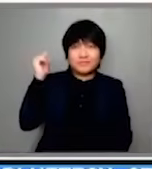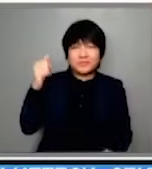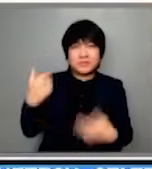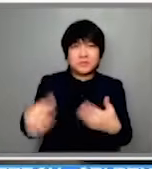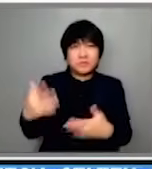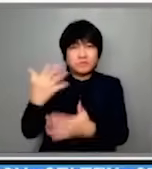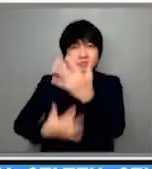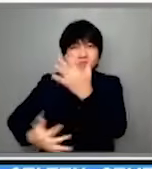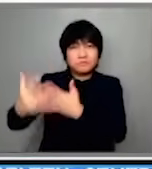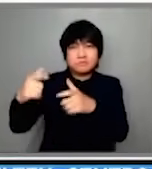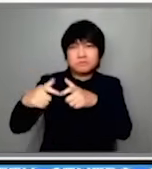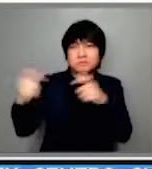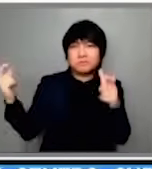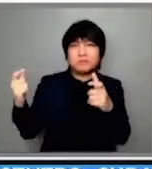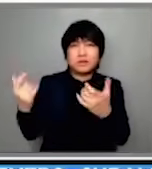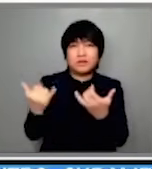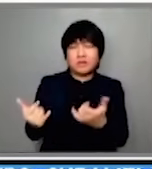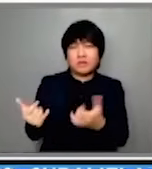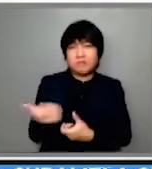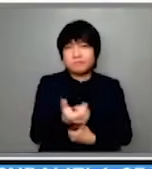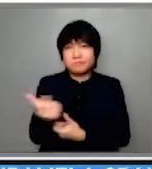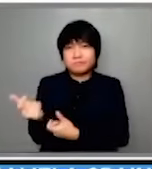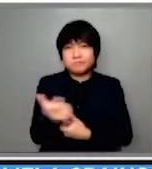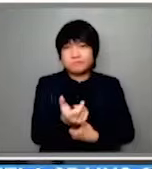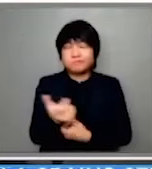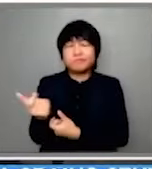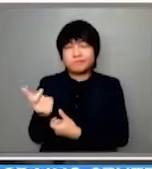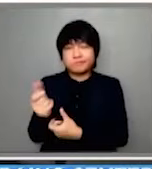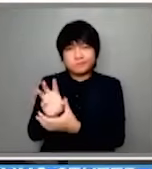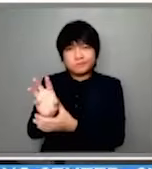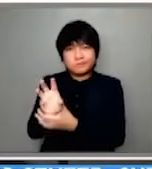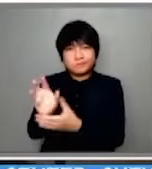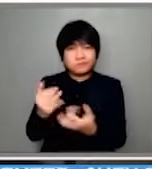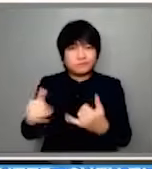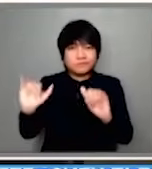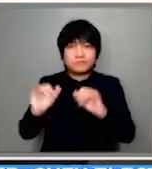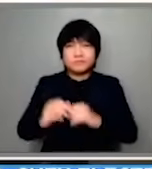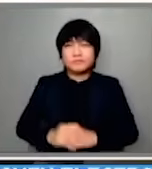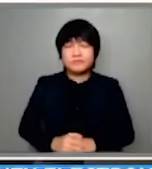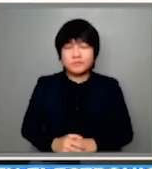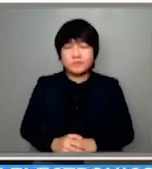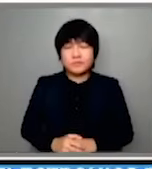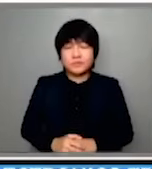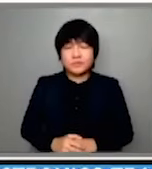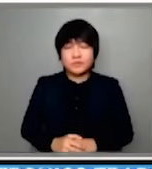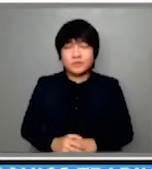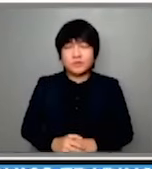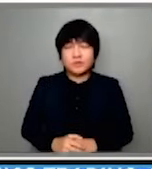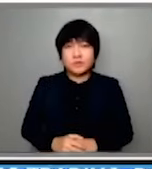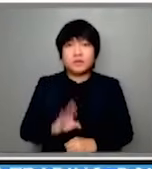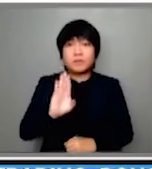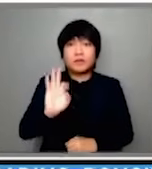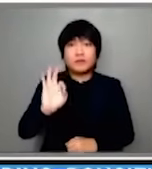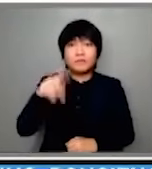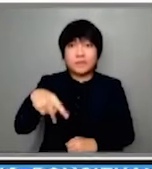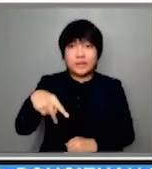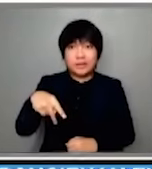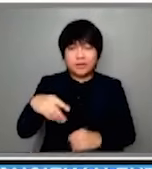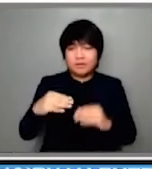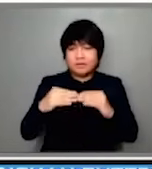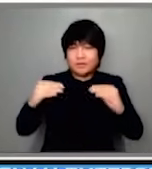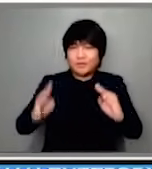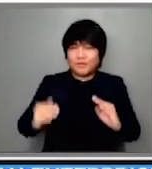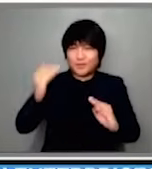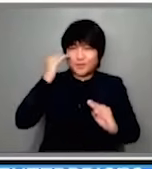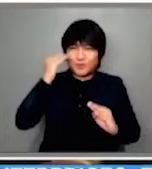na nire-respondehan ngayon ng mga pamatay sunog. Ang mga bombero pumesto na sa bubong ng mga bahay para malapit ang makapagbuga